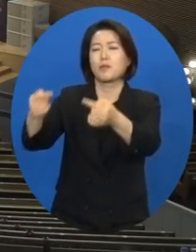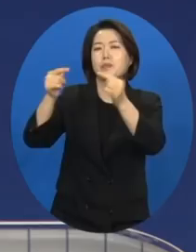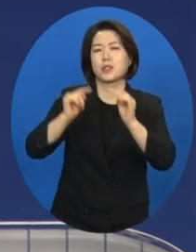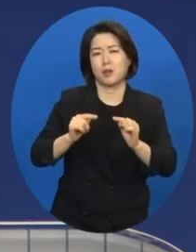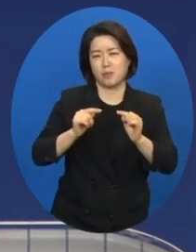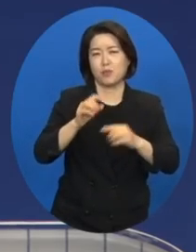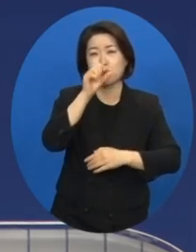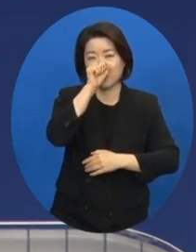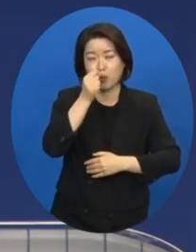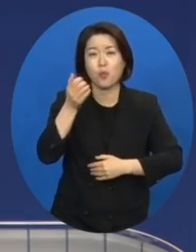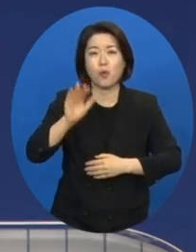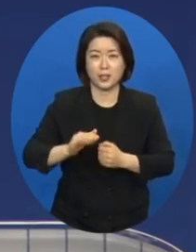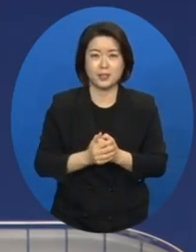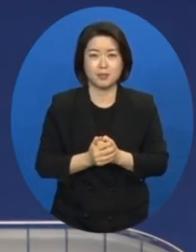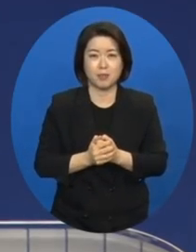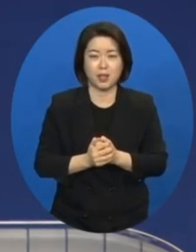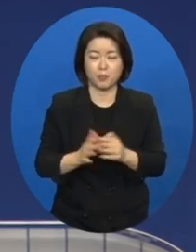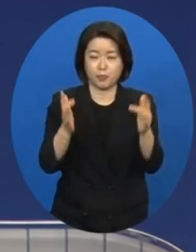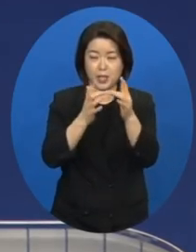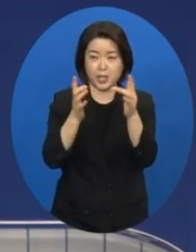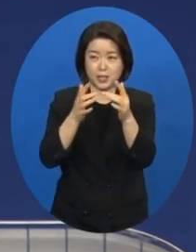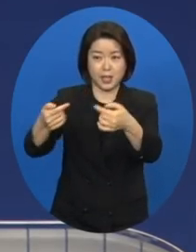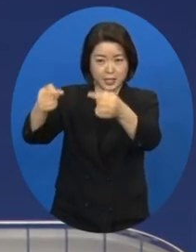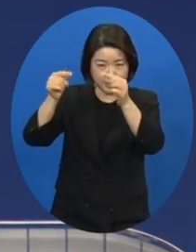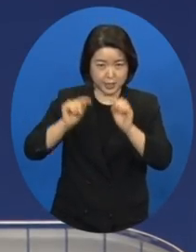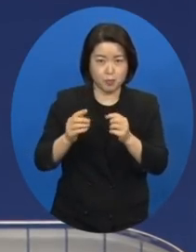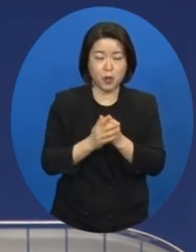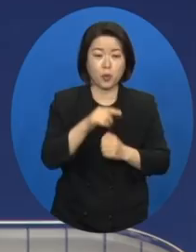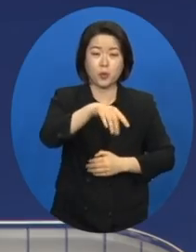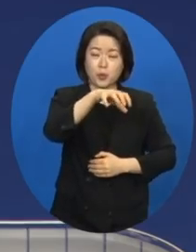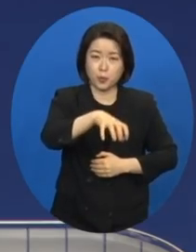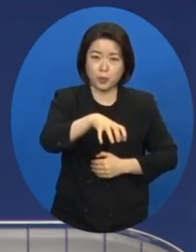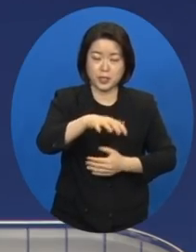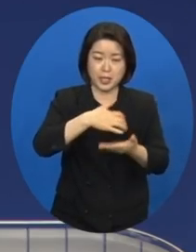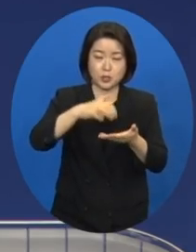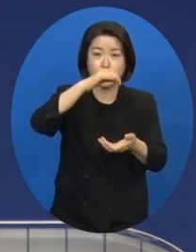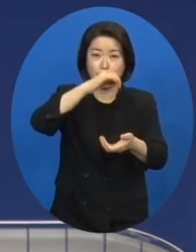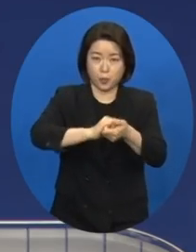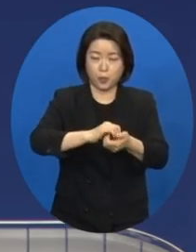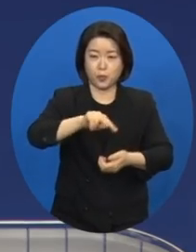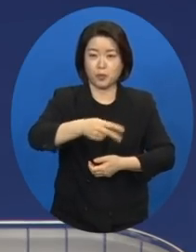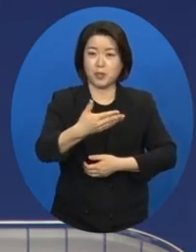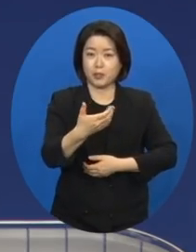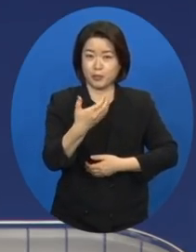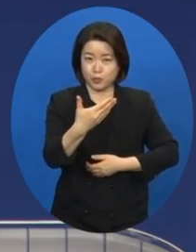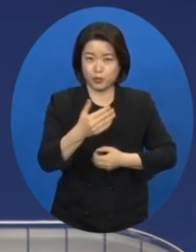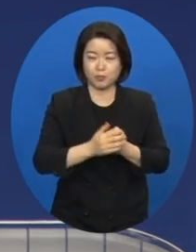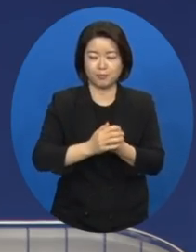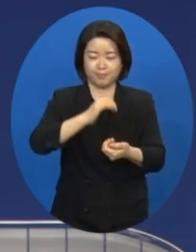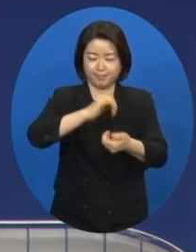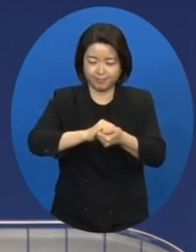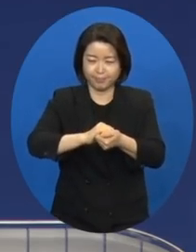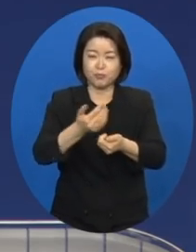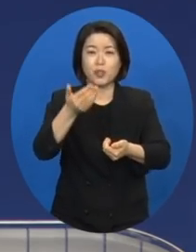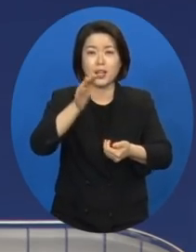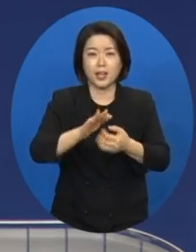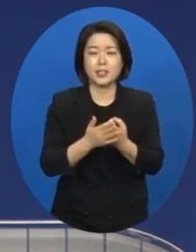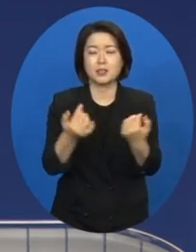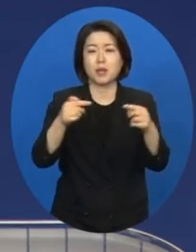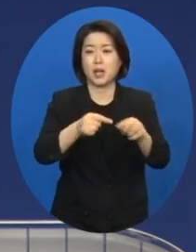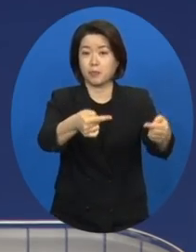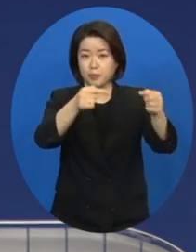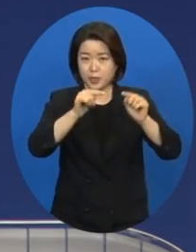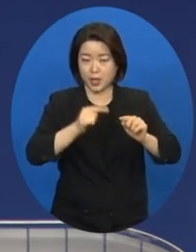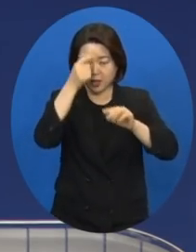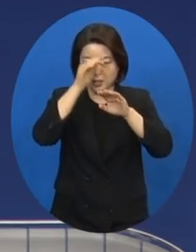있었지만 그래도 우리 온라인으로 참여해 주시고 또 본당에 우리 299명 제한된 인원이지만 또 함께 예배할 수